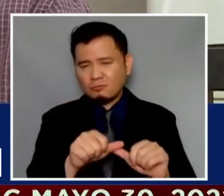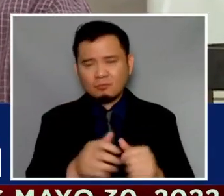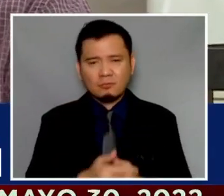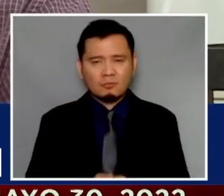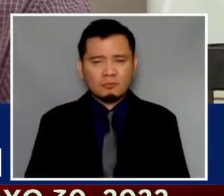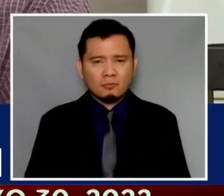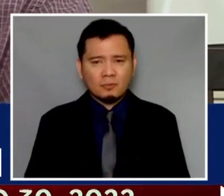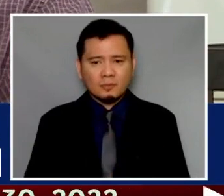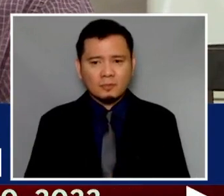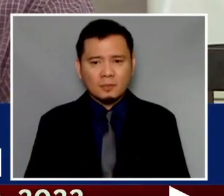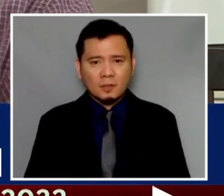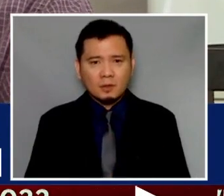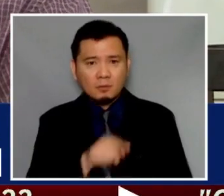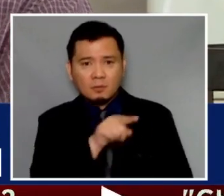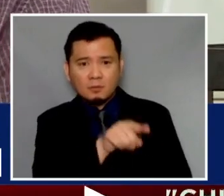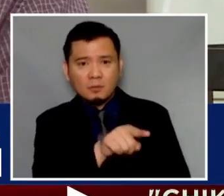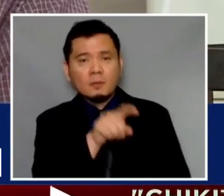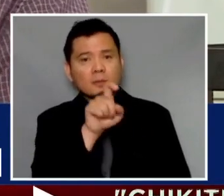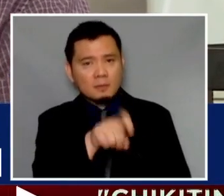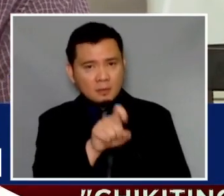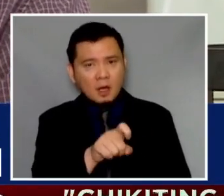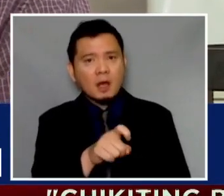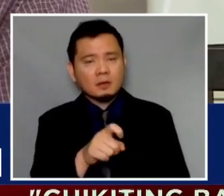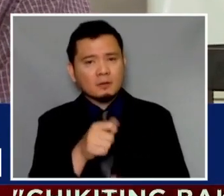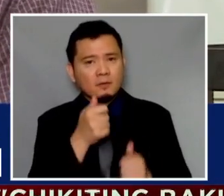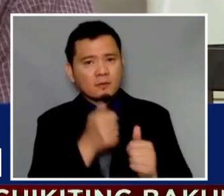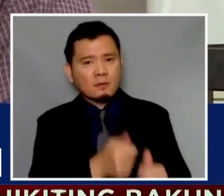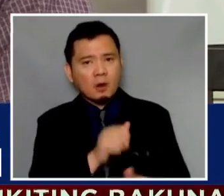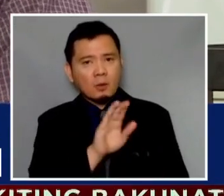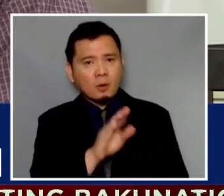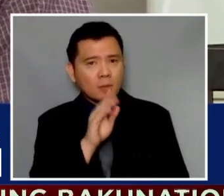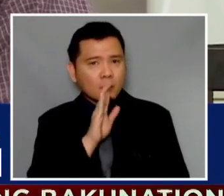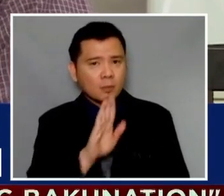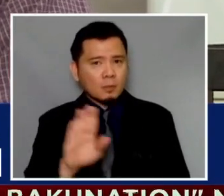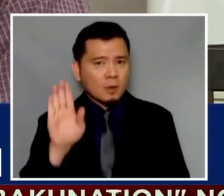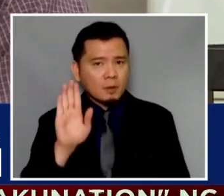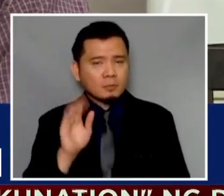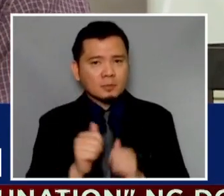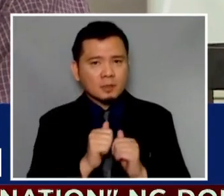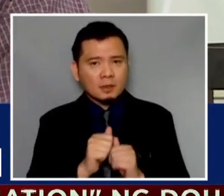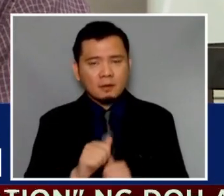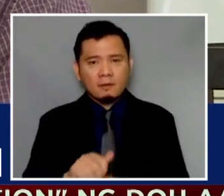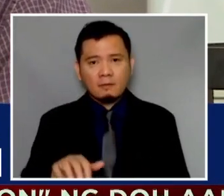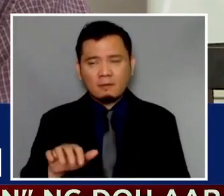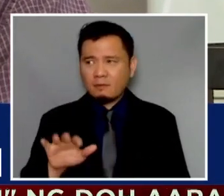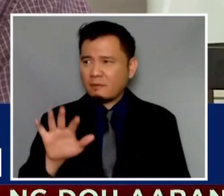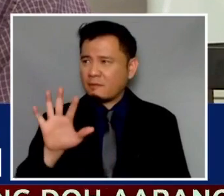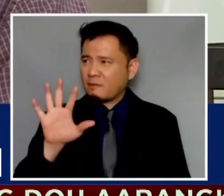yung kanilang pangako na bayaran at isettle yung